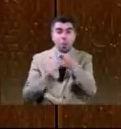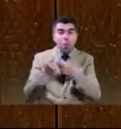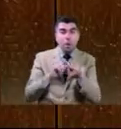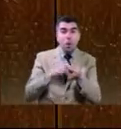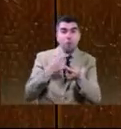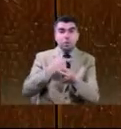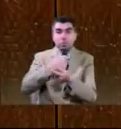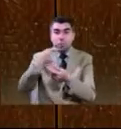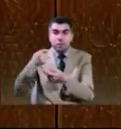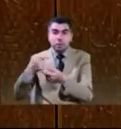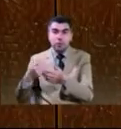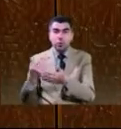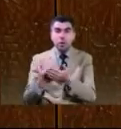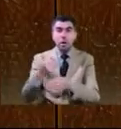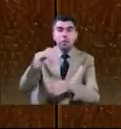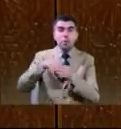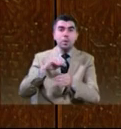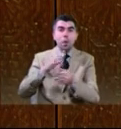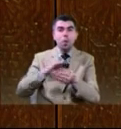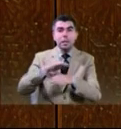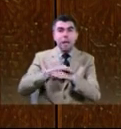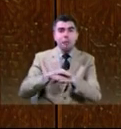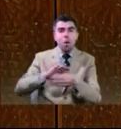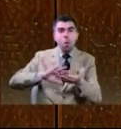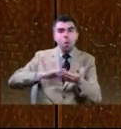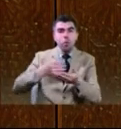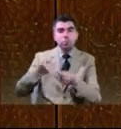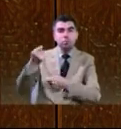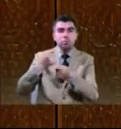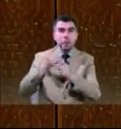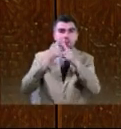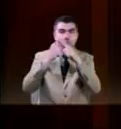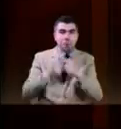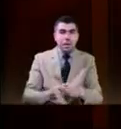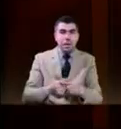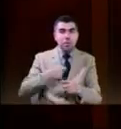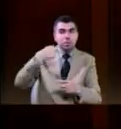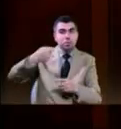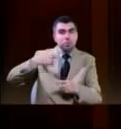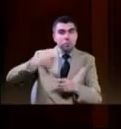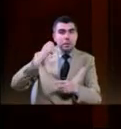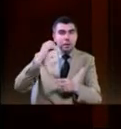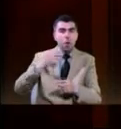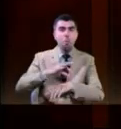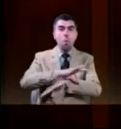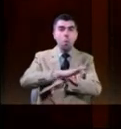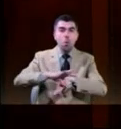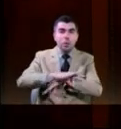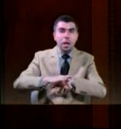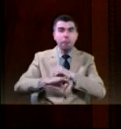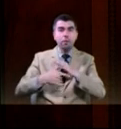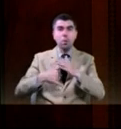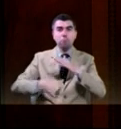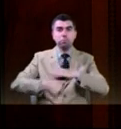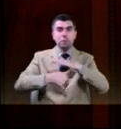تتبع وتقييم نتائج تدبير المحفظه الماليه وملائمه سياسه الاستثمار مع الحاجيات الماليه الضروريه لصرف المعاشات، التوظيفات الماليه تاخذ بعين الاعتبار معايير